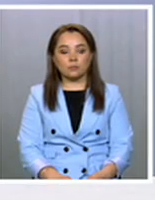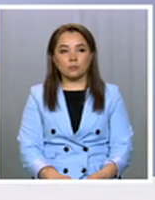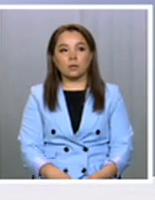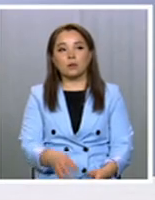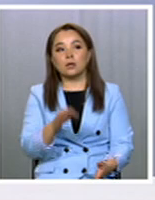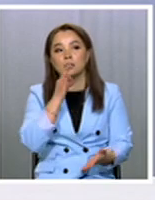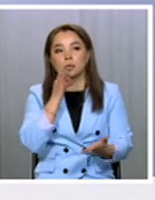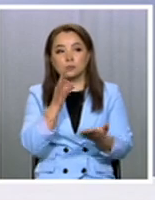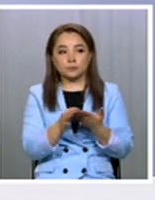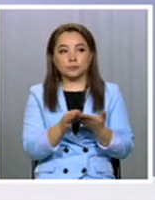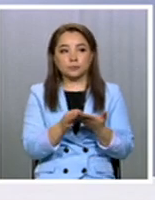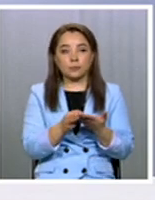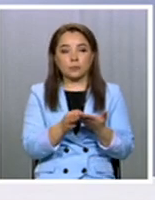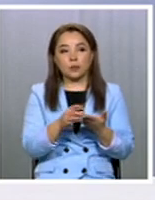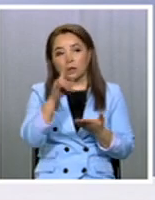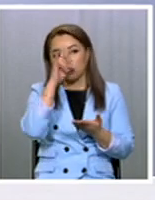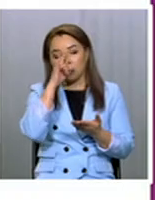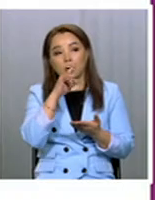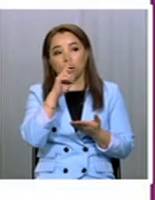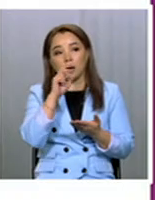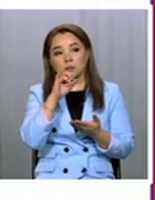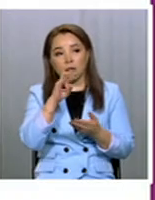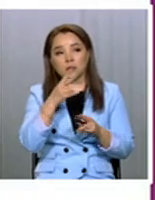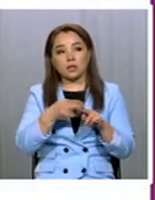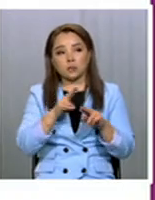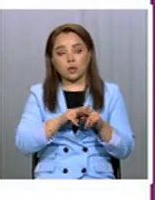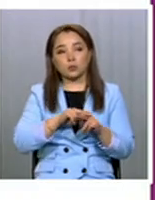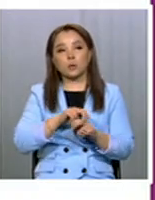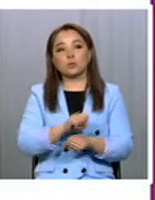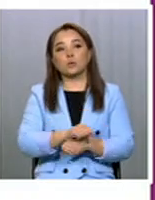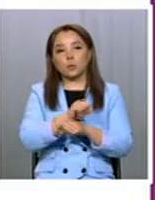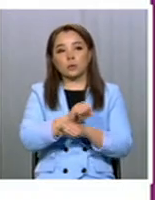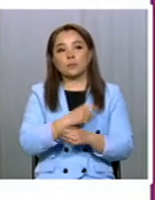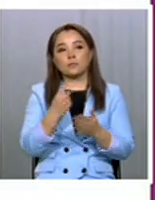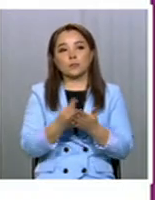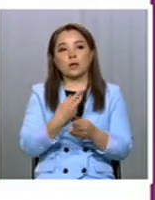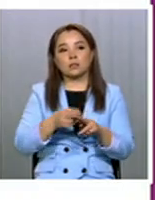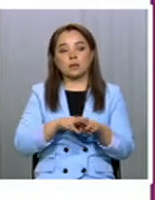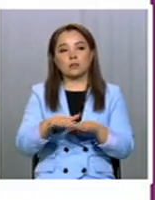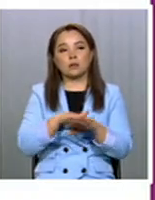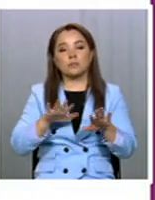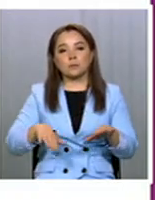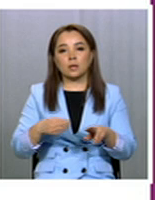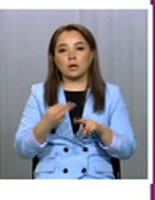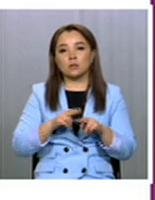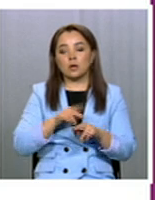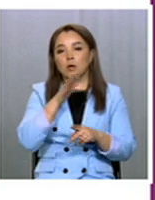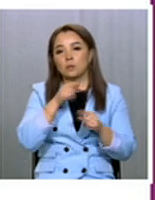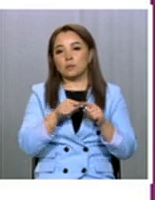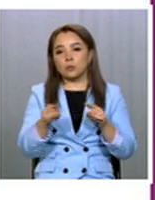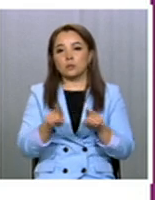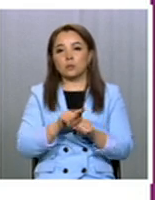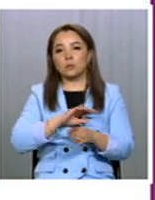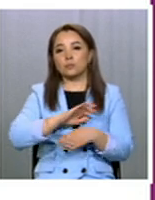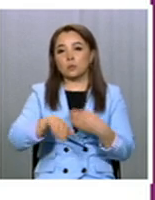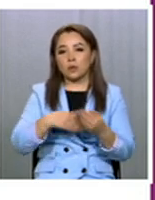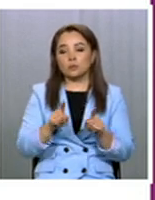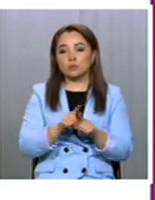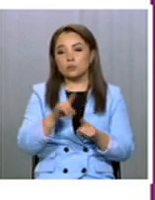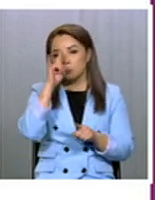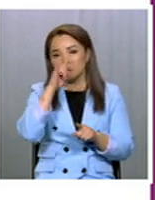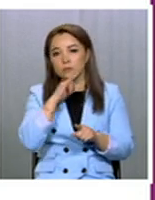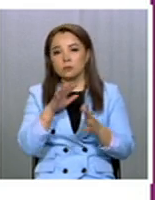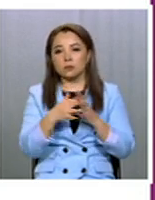Жауабы. Қазан төңкерісін алды кейінгі кезеңдеріндегі аласапыран оқиғаларға толы қазақ